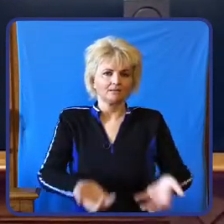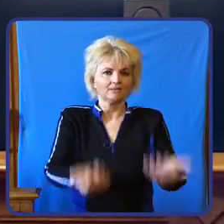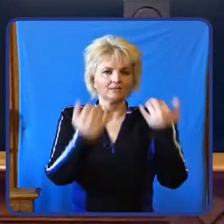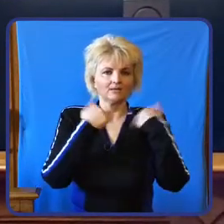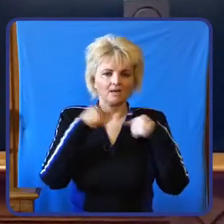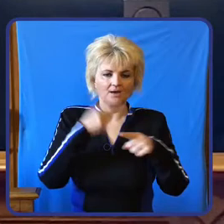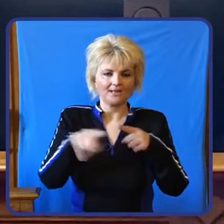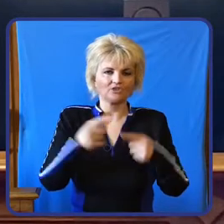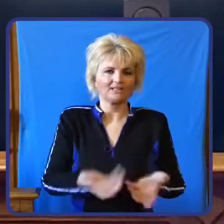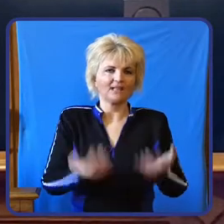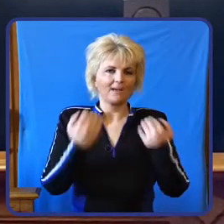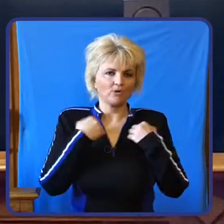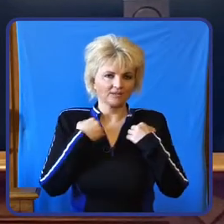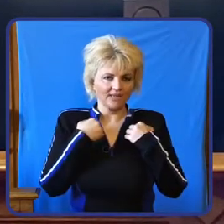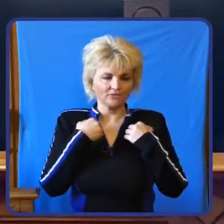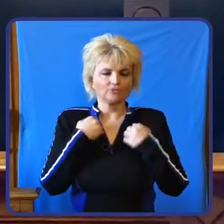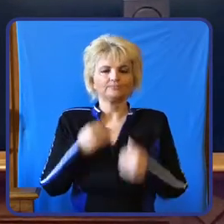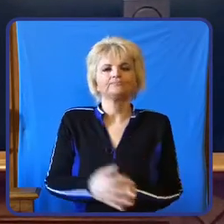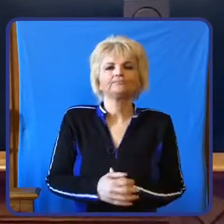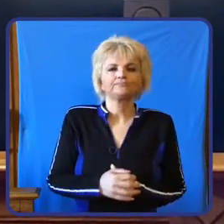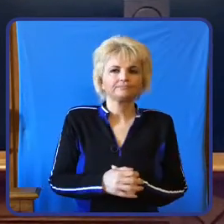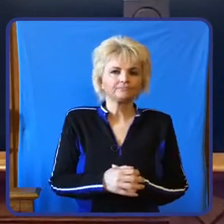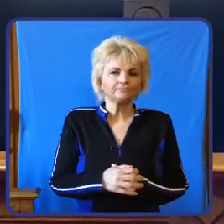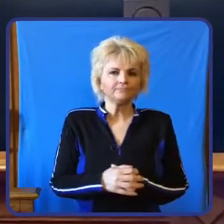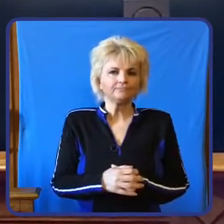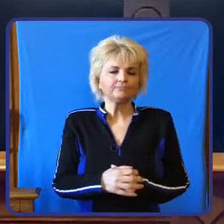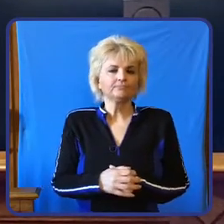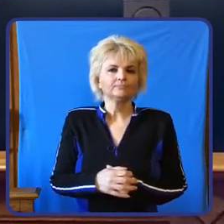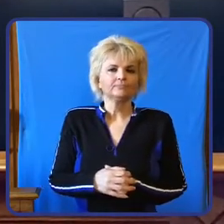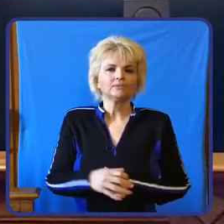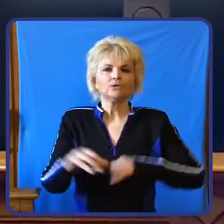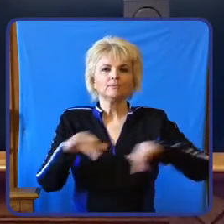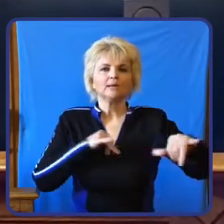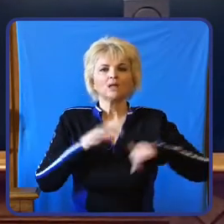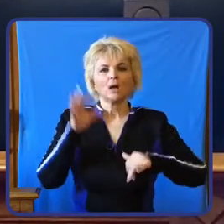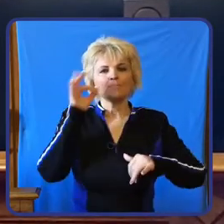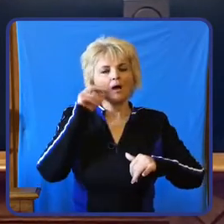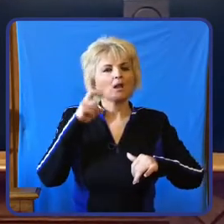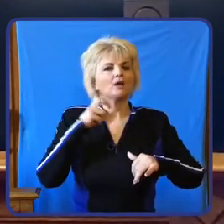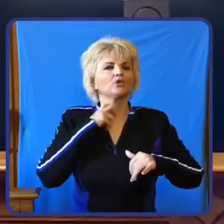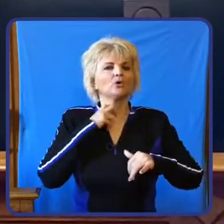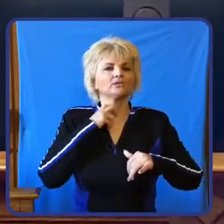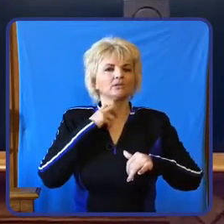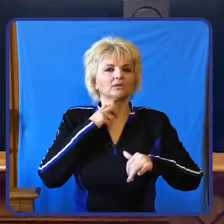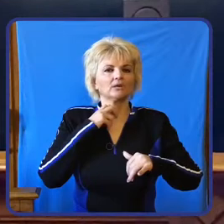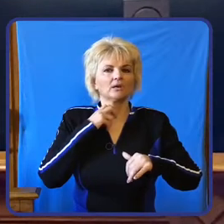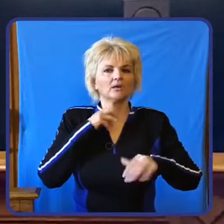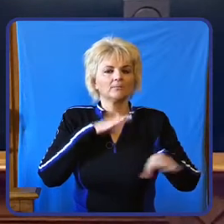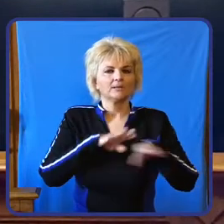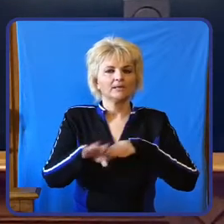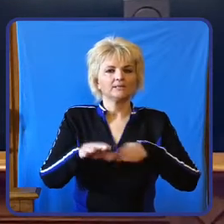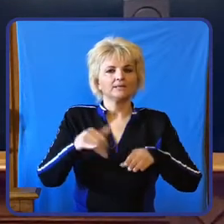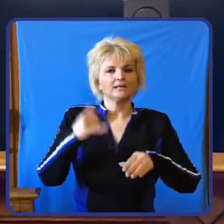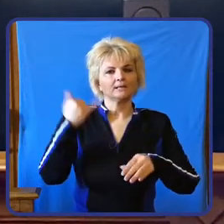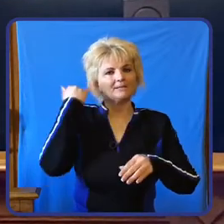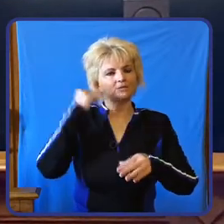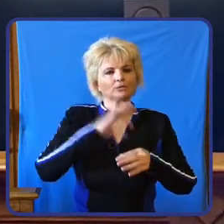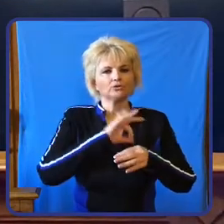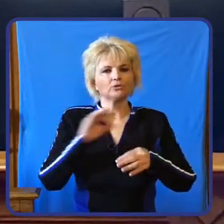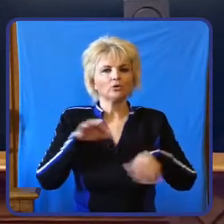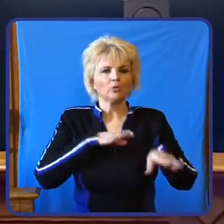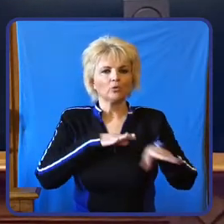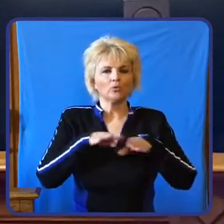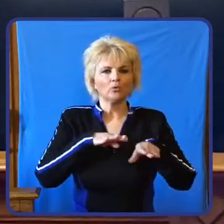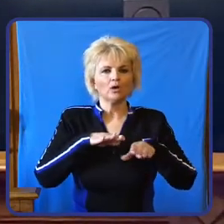támogatást. Hasonlóképpen Hódműzővásárhelynek Balla György miniszteri biztostól az úszószövetségig mindenki megígérte, hogy a